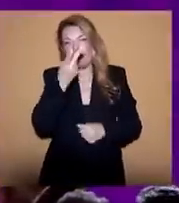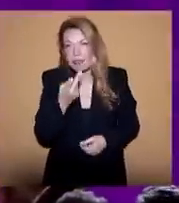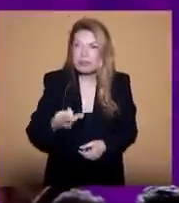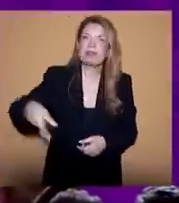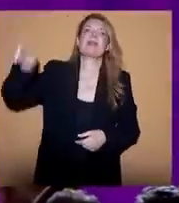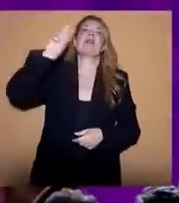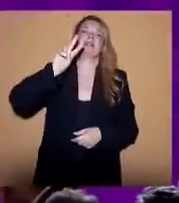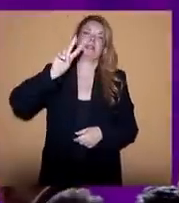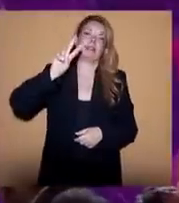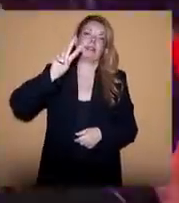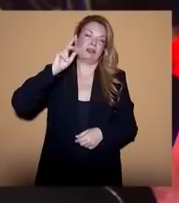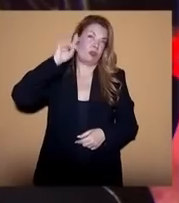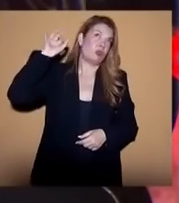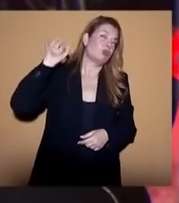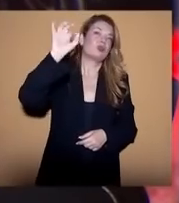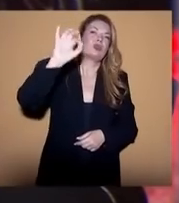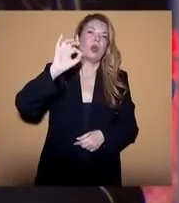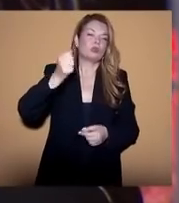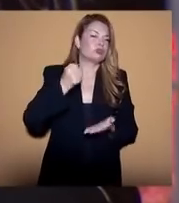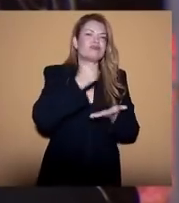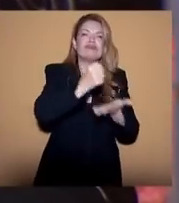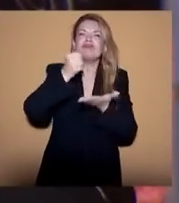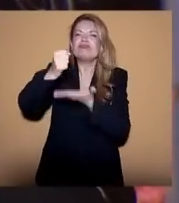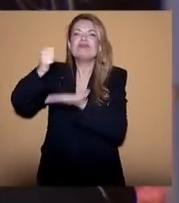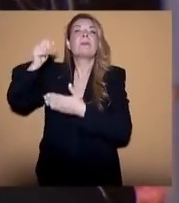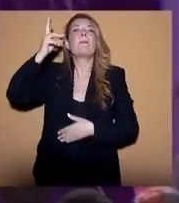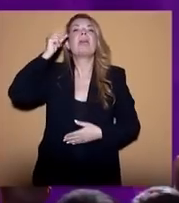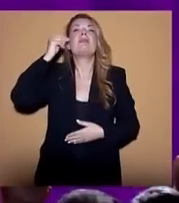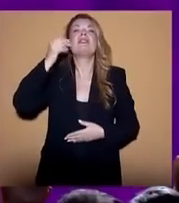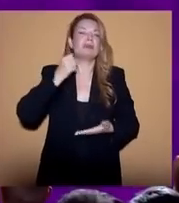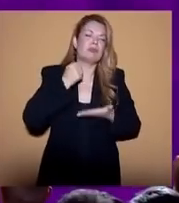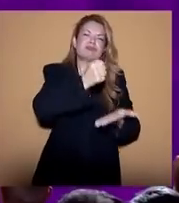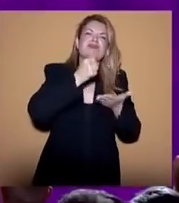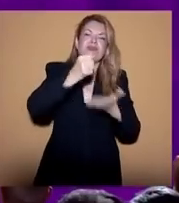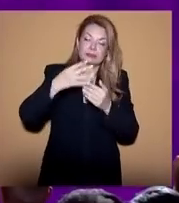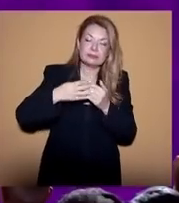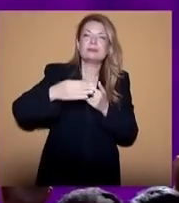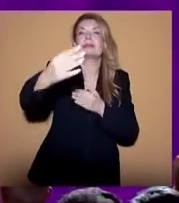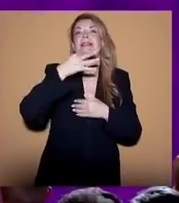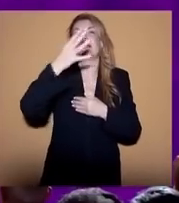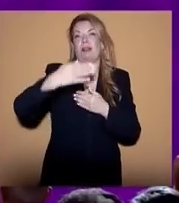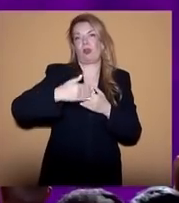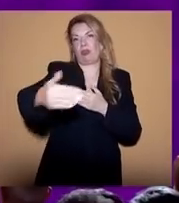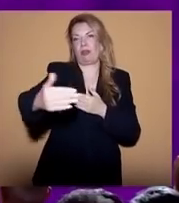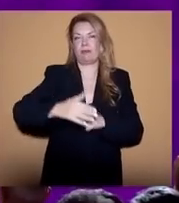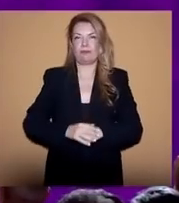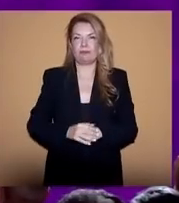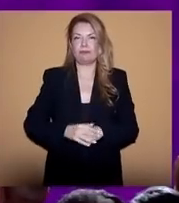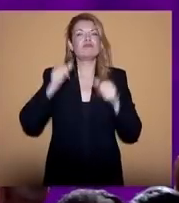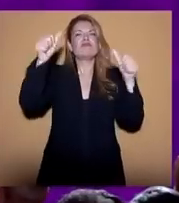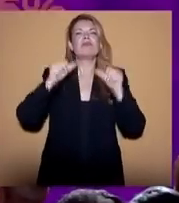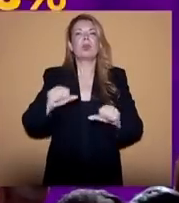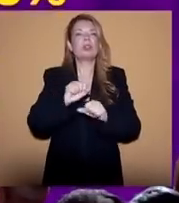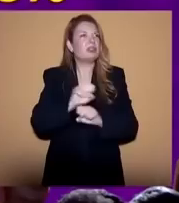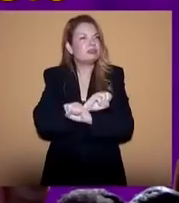Διπλασιάζουμε τη χρηματοδότηση των ανώτατων εκπαιδευτικών ιδρυμάτων σε βάθος τετραετίας. Προκηρύσουμε